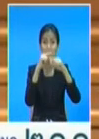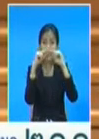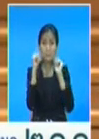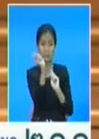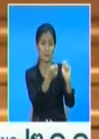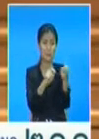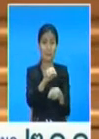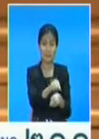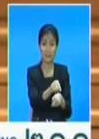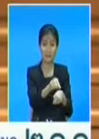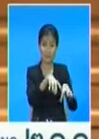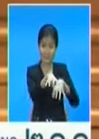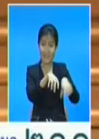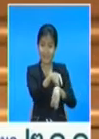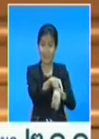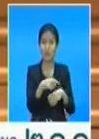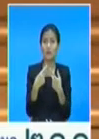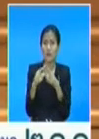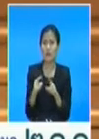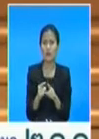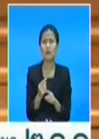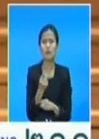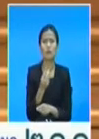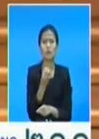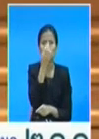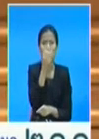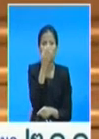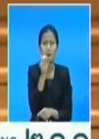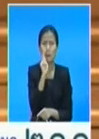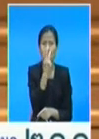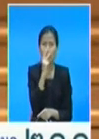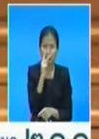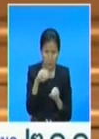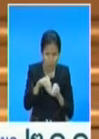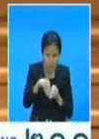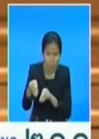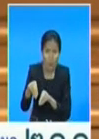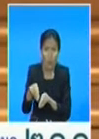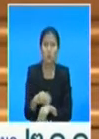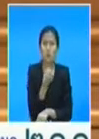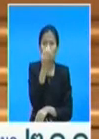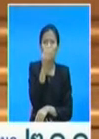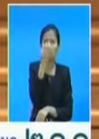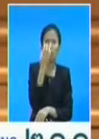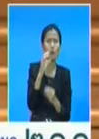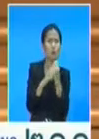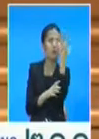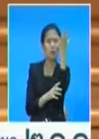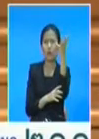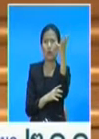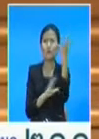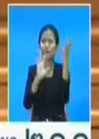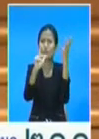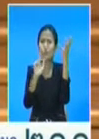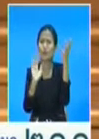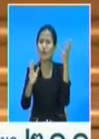ครับมันต้องให้เข้ากับบรรยากาศไปปลูกดอกซากุระอย่างเงี้ย